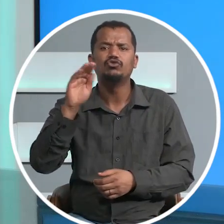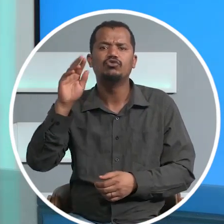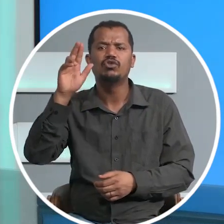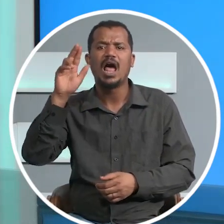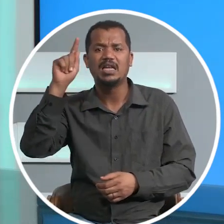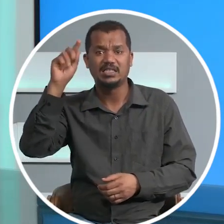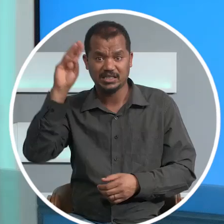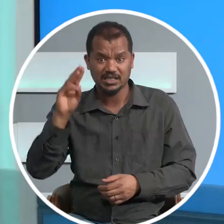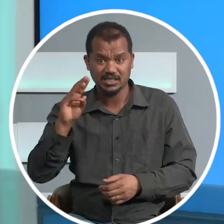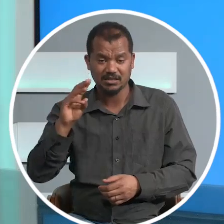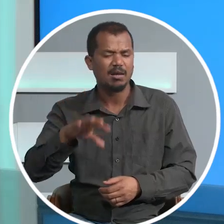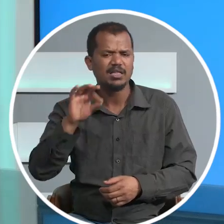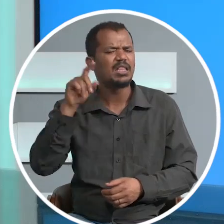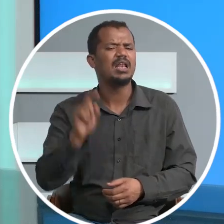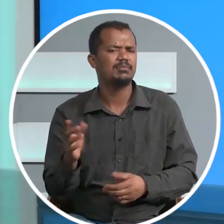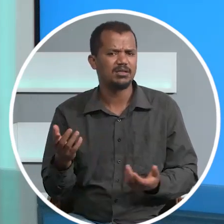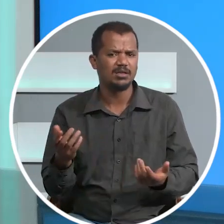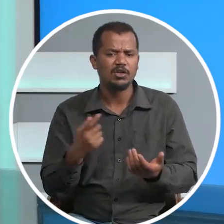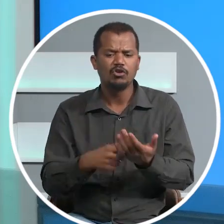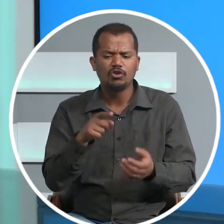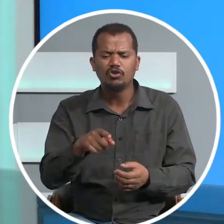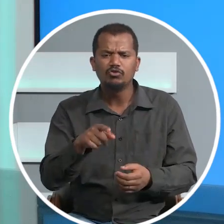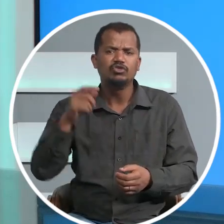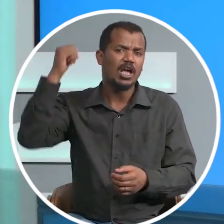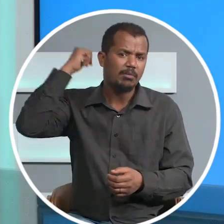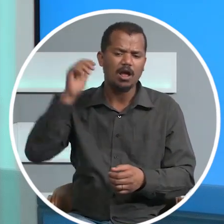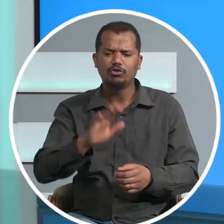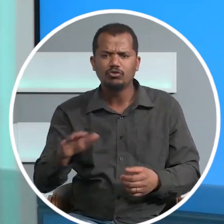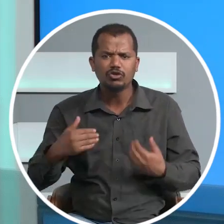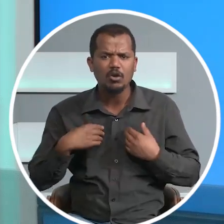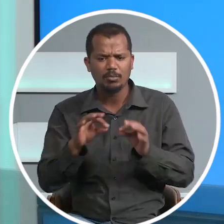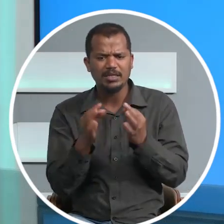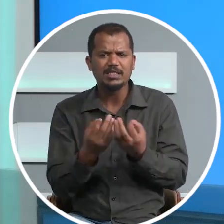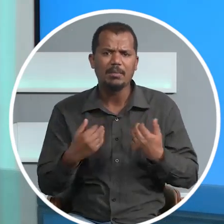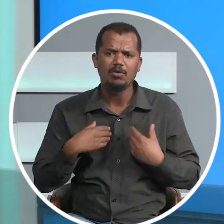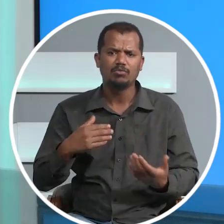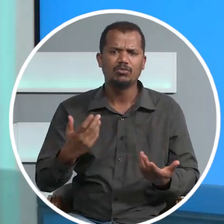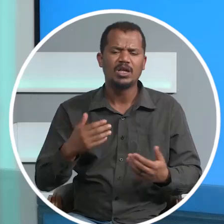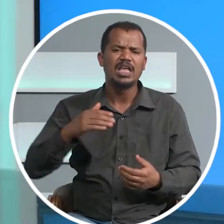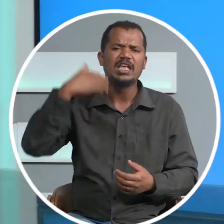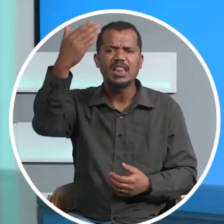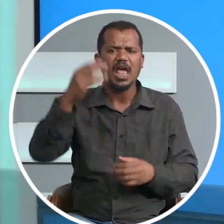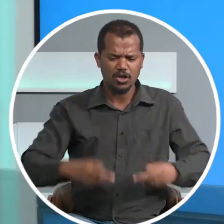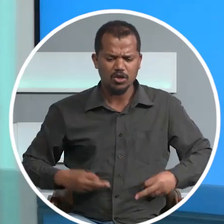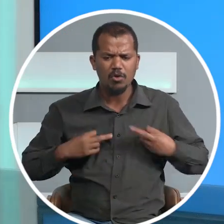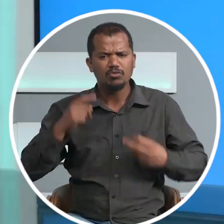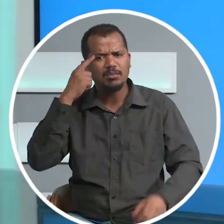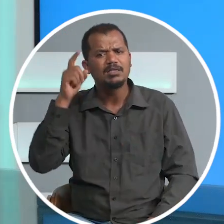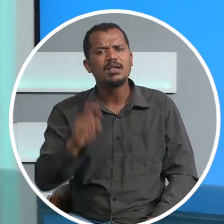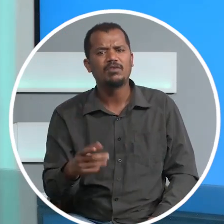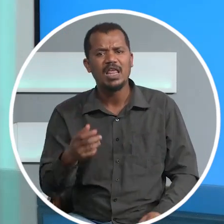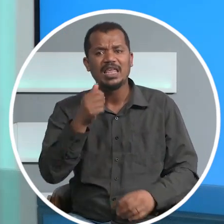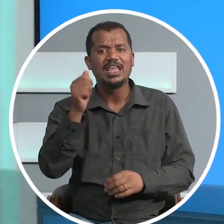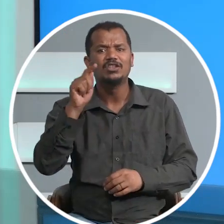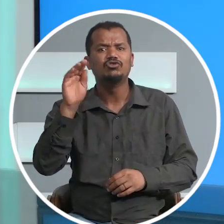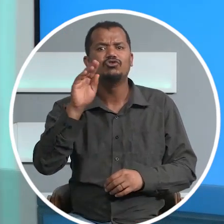ነው ችሉ መኖር አለባቸው ፈንክሽናል ሆኖ። ምክንያቱም ከሰው ጀርባ ቤተሰብ አለ፣ ልጆች አሉት። በጣም እና ወደ ለምና መግባት ቀጣይ ህይወቱ ማሰብ ያስፈልጋል።